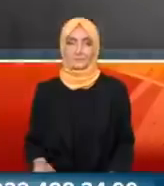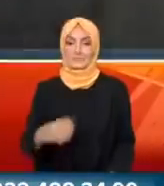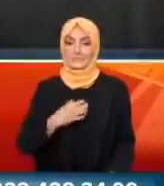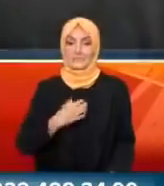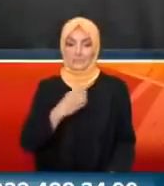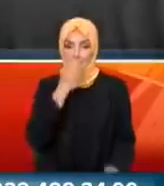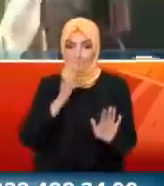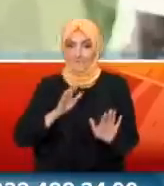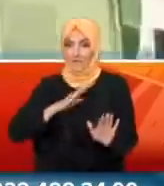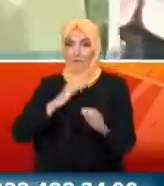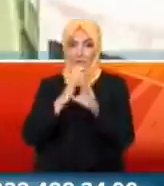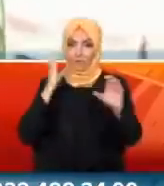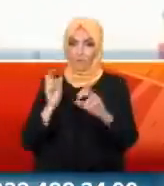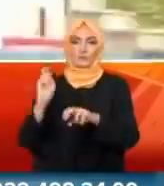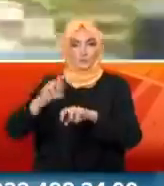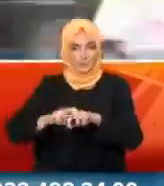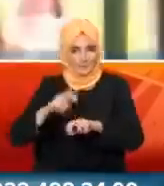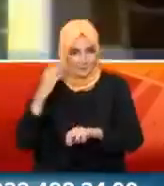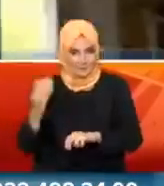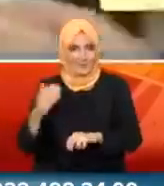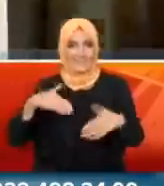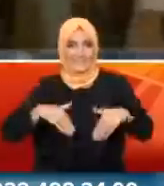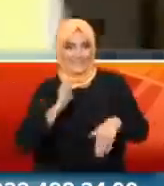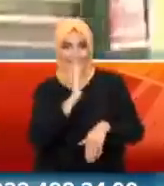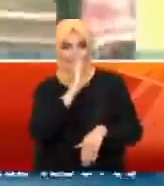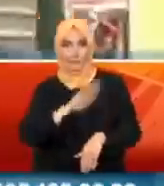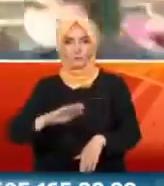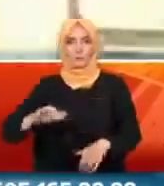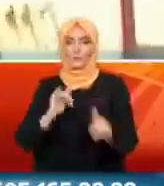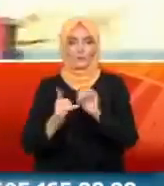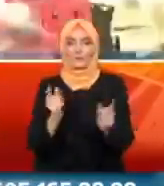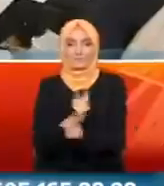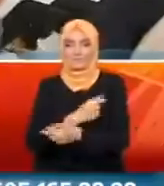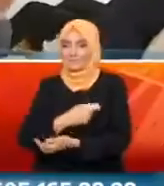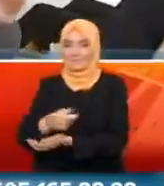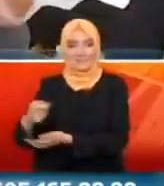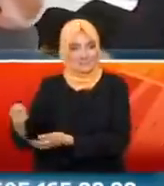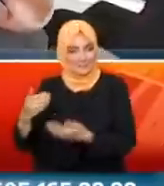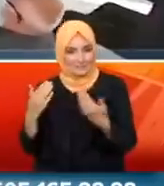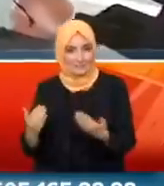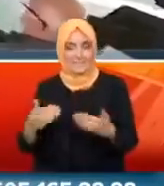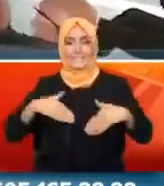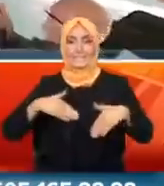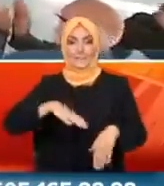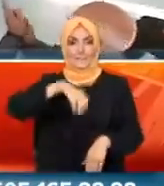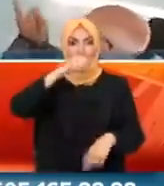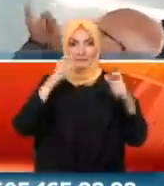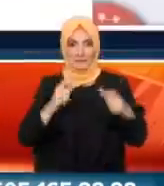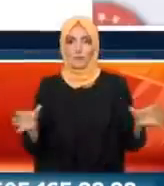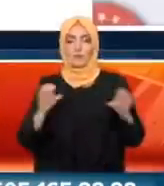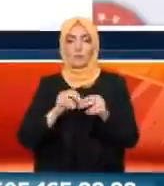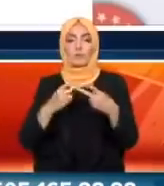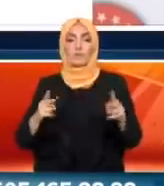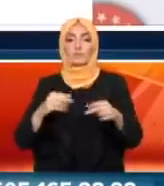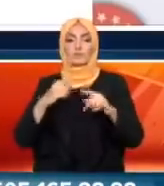Kendisini bekleyen otobüse bindi, Rize'ye doğru giderken çocuklara oyuncak dağıttı. Rize merkezde ise toplu açılış törenine